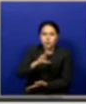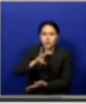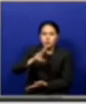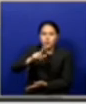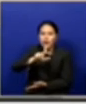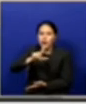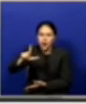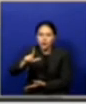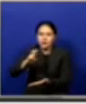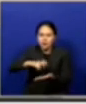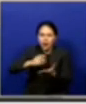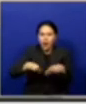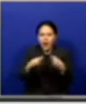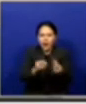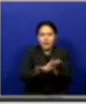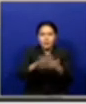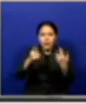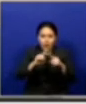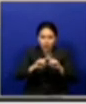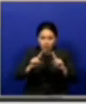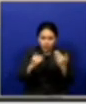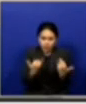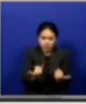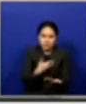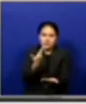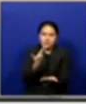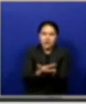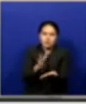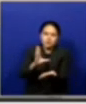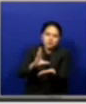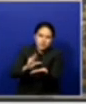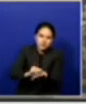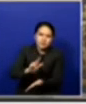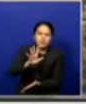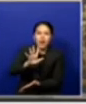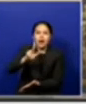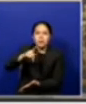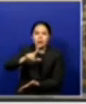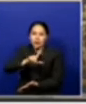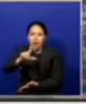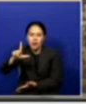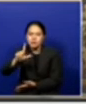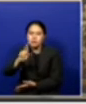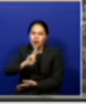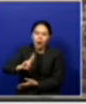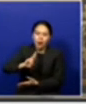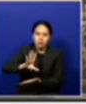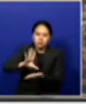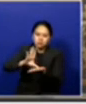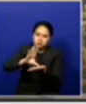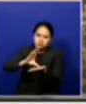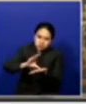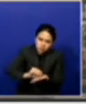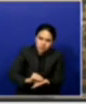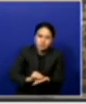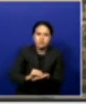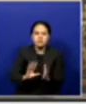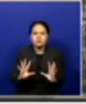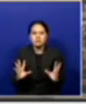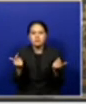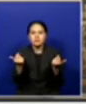ประธานครับขณะนี้เหลือเงินอยู่ 5,000 ล้านครับใช้เกลี้ยงครับ 96,000 ล้าน